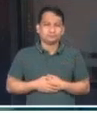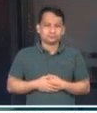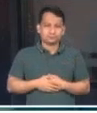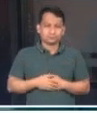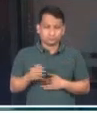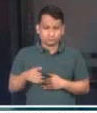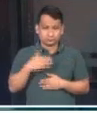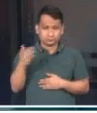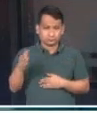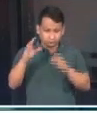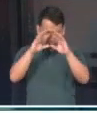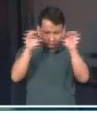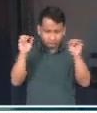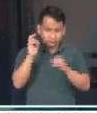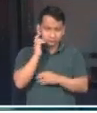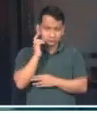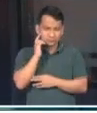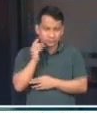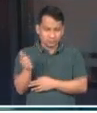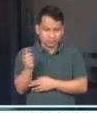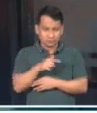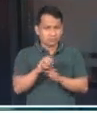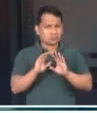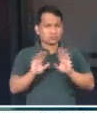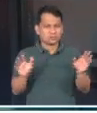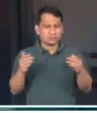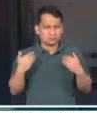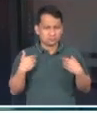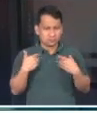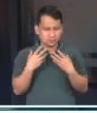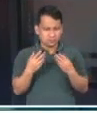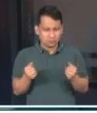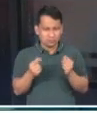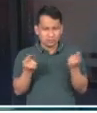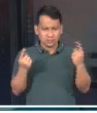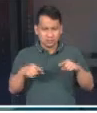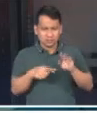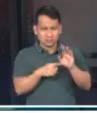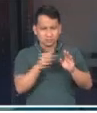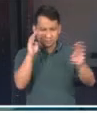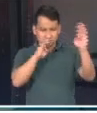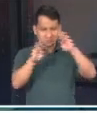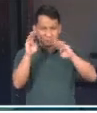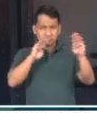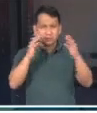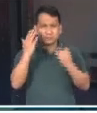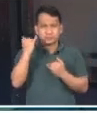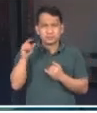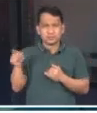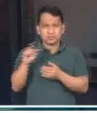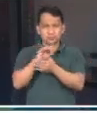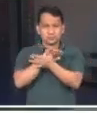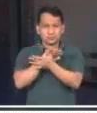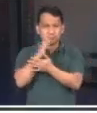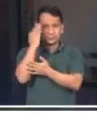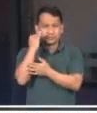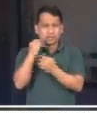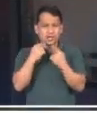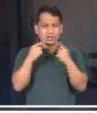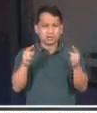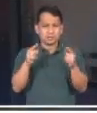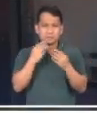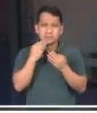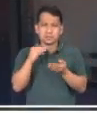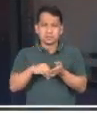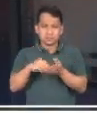Hinimok ng Pangulong Rodrigo Duterte ang publiko na huwag mawalan ng pag-asa sa kinakaharap na problema sa COVID-19. Sa public address